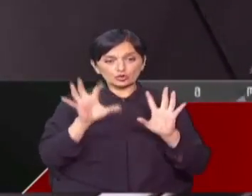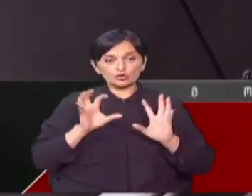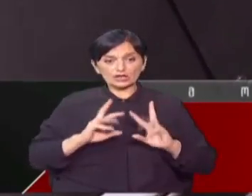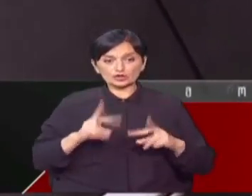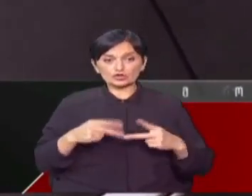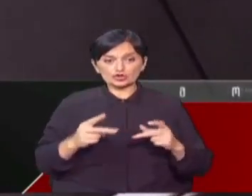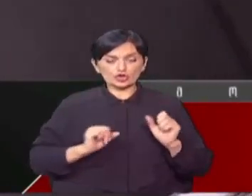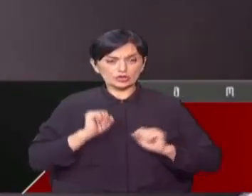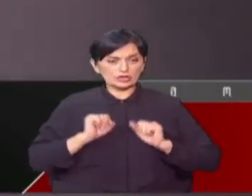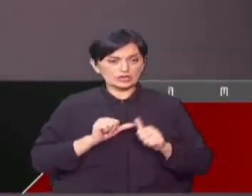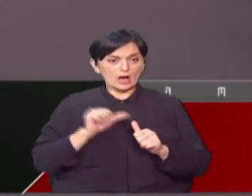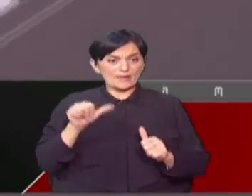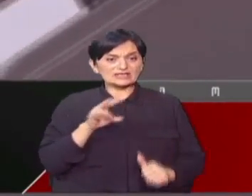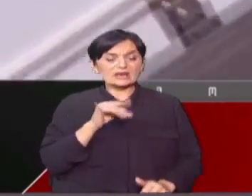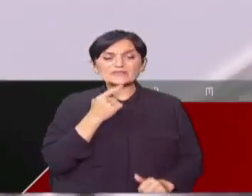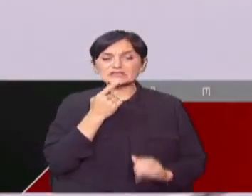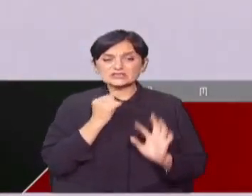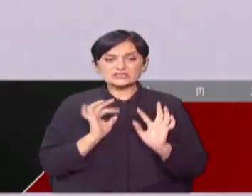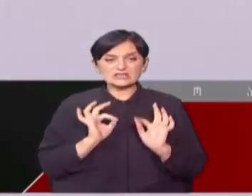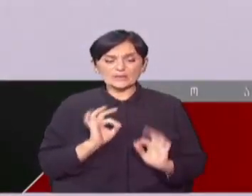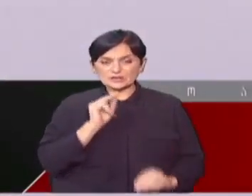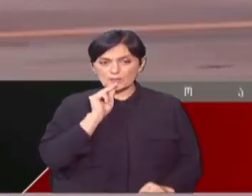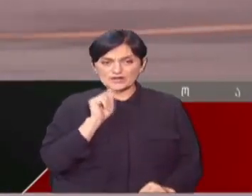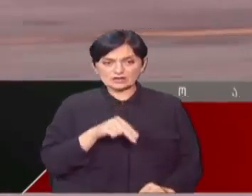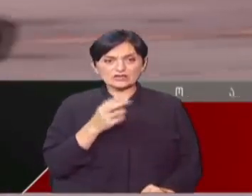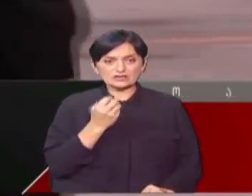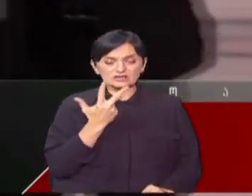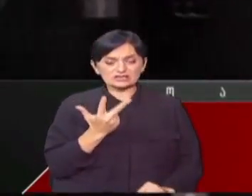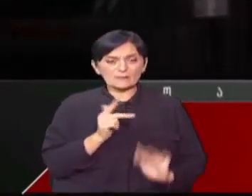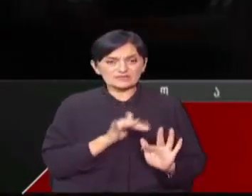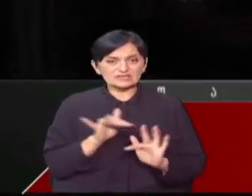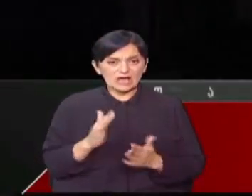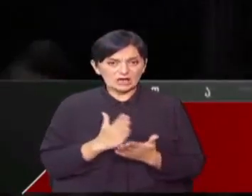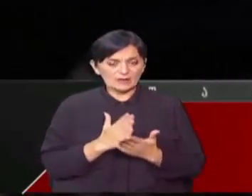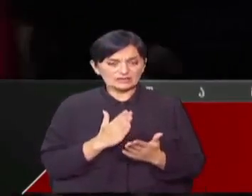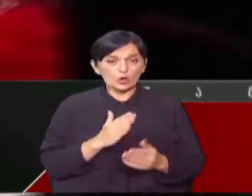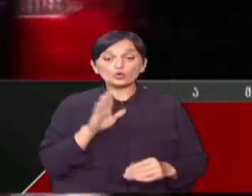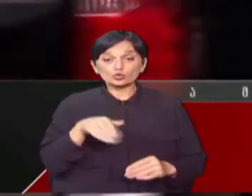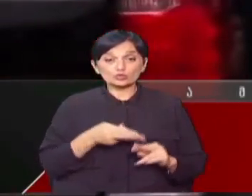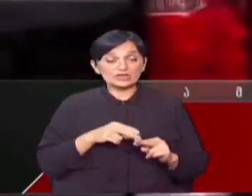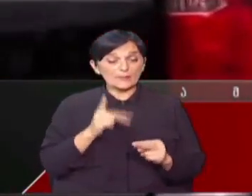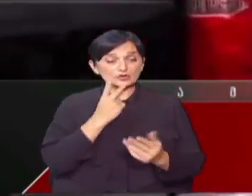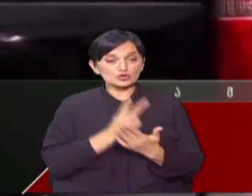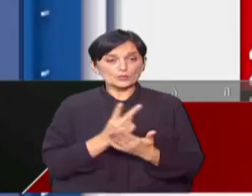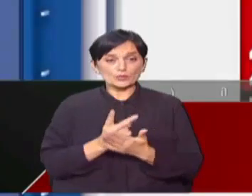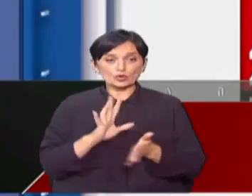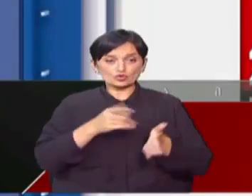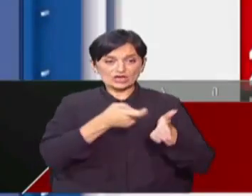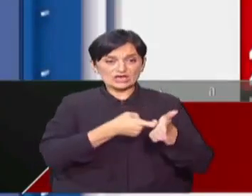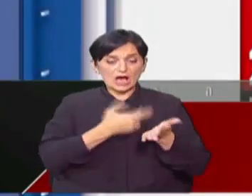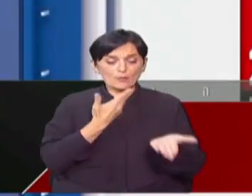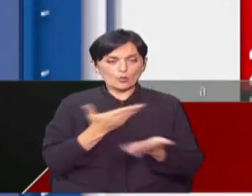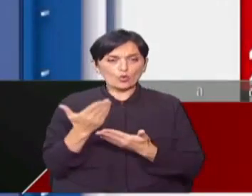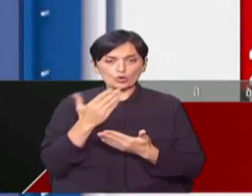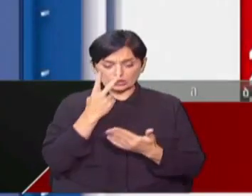შეცვლის მცდელობის გარდა დონალდ ტრამპს სისხლის სამართლის ბრალდება კიდევ სამ საქმეზე აქვს აყენებული. თუმცა ამის მიუხედავად გამოკითხვები აჩვენებს,